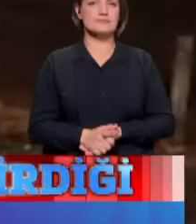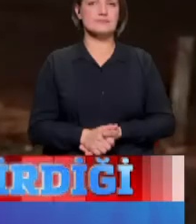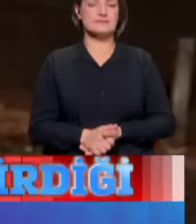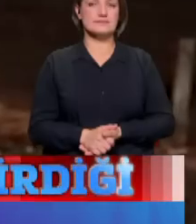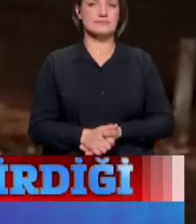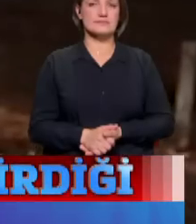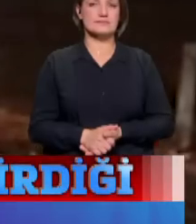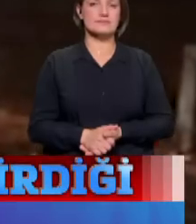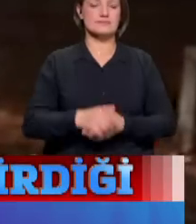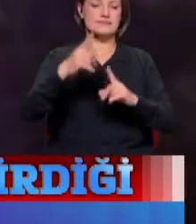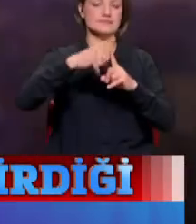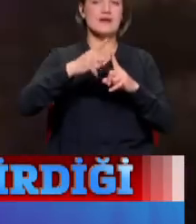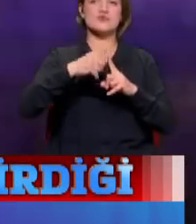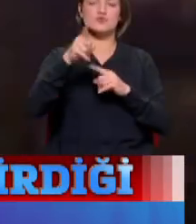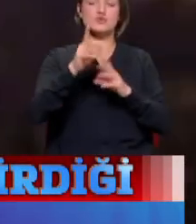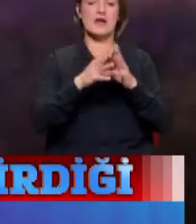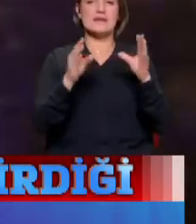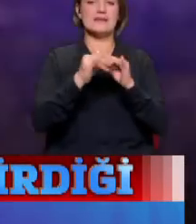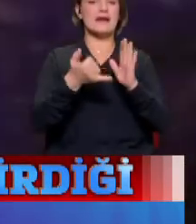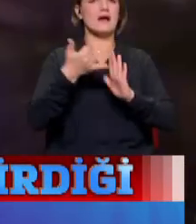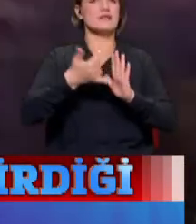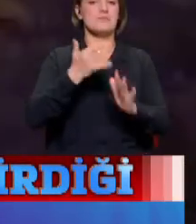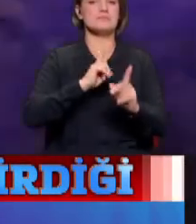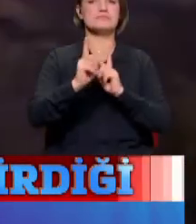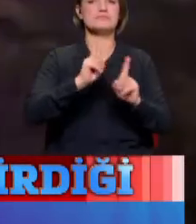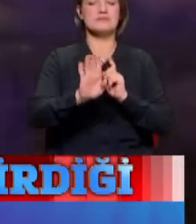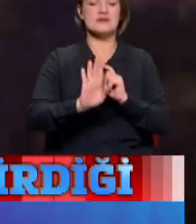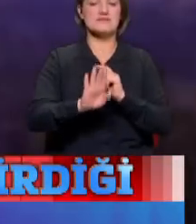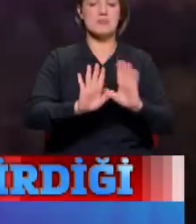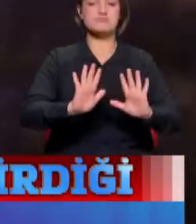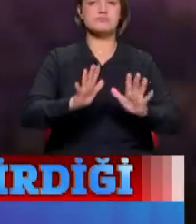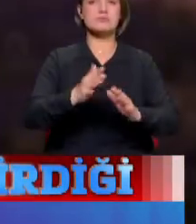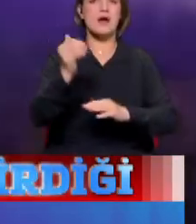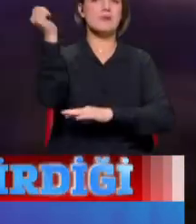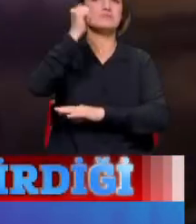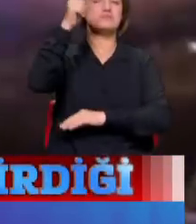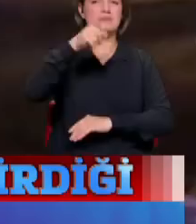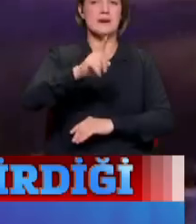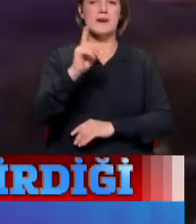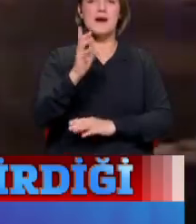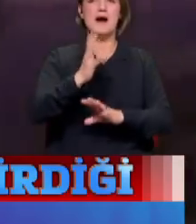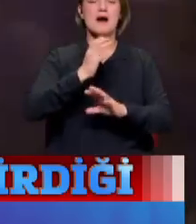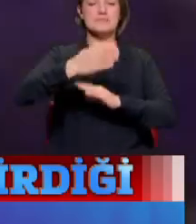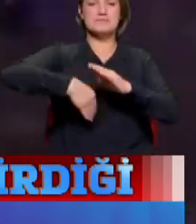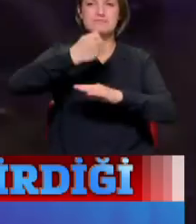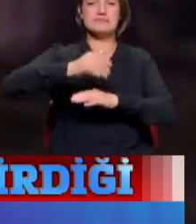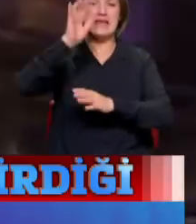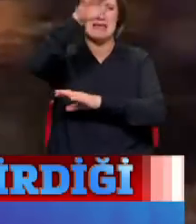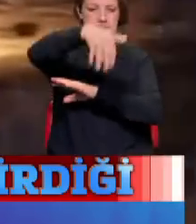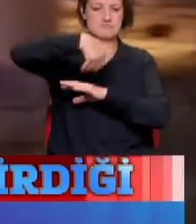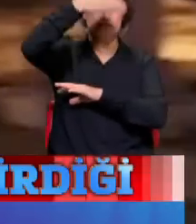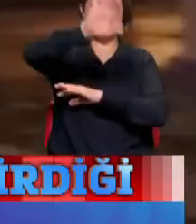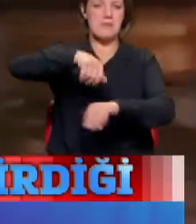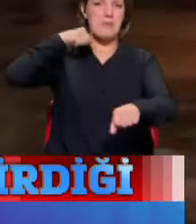yaralandı Tarsus Adana Gaziantep otoyol İsa freni boşalan tanker minibüs asfaltlama aracı ve kepçeye çarptı